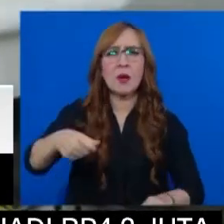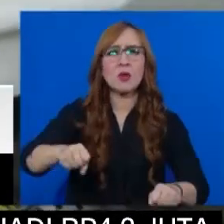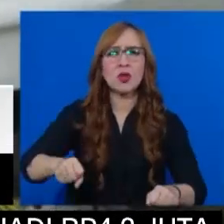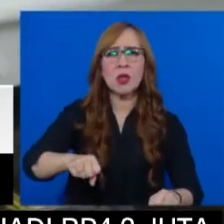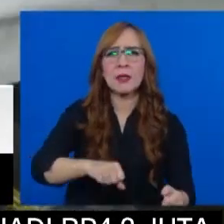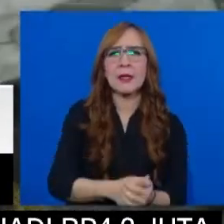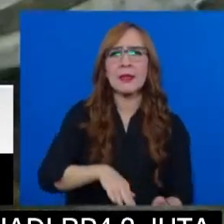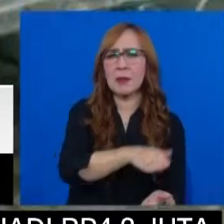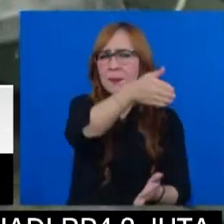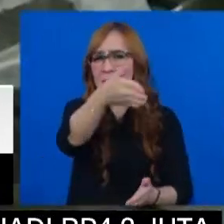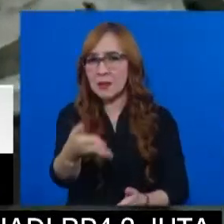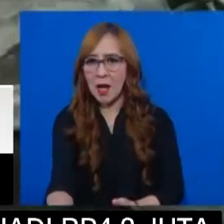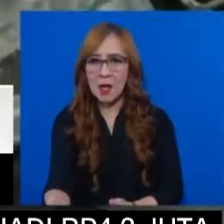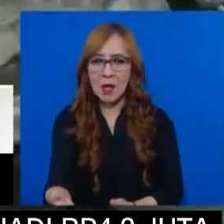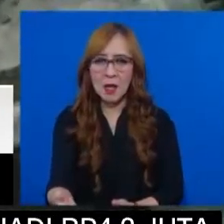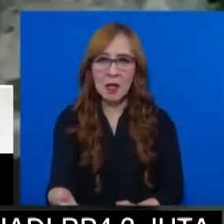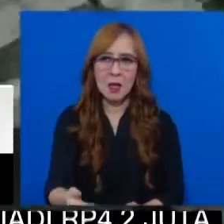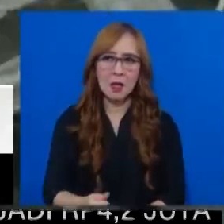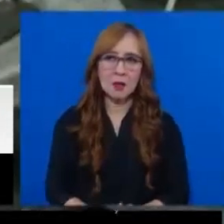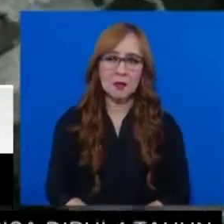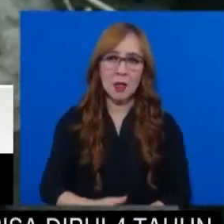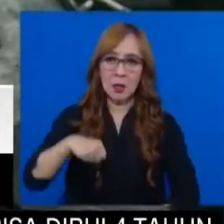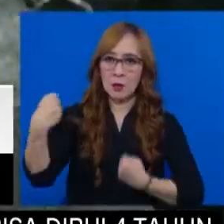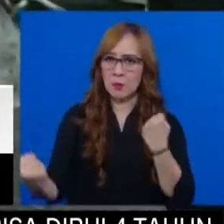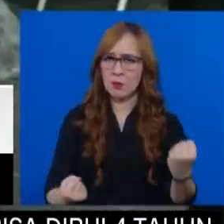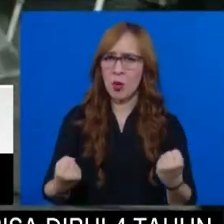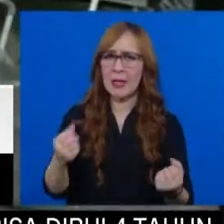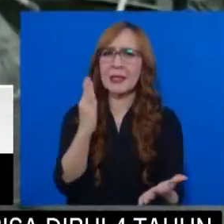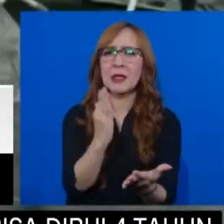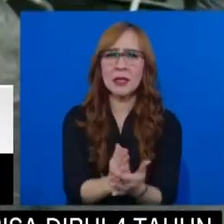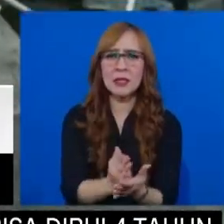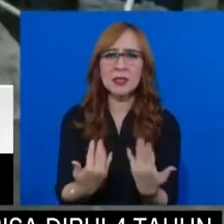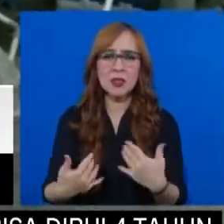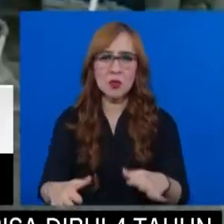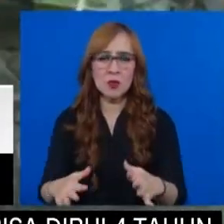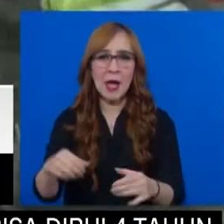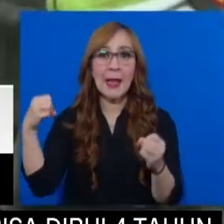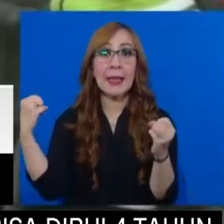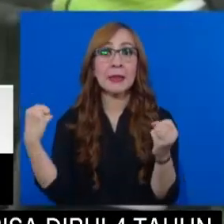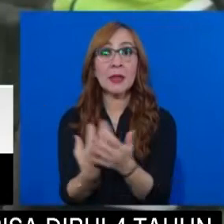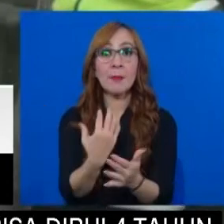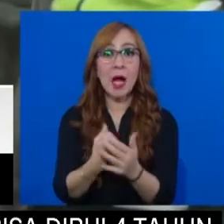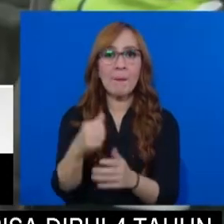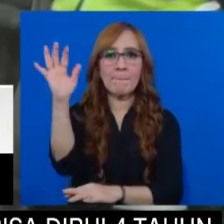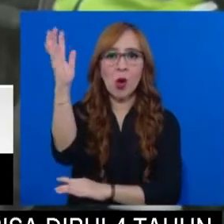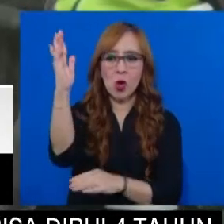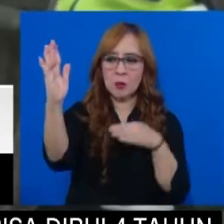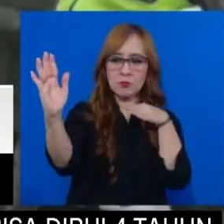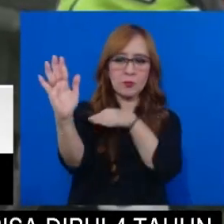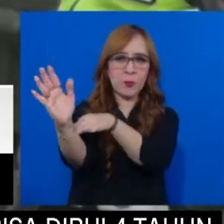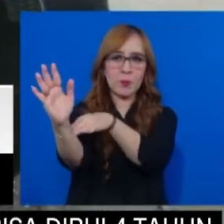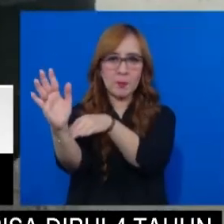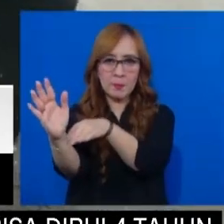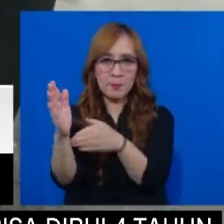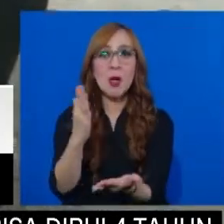terpental disambar kendaraan pick-up yang baru terhenti setelah menabrak pohon di sisi jalan raya. Petugas kepolisian Laka Lantas